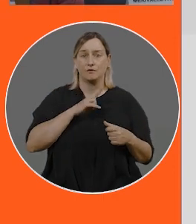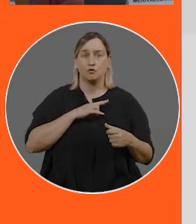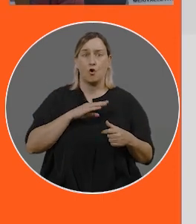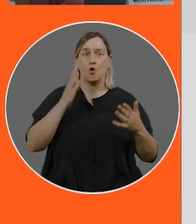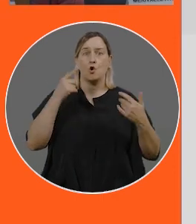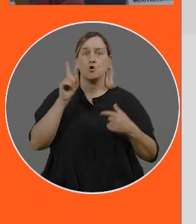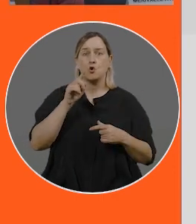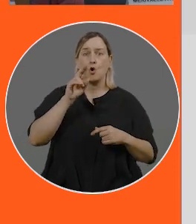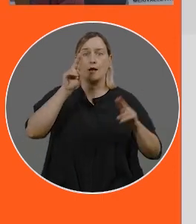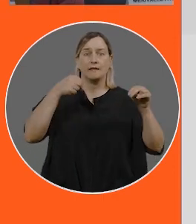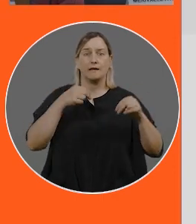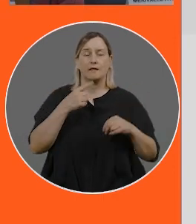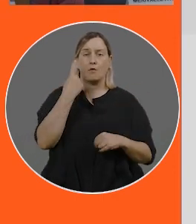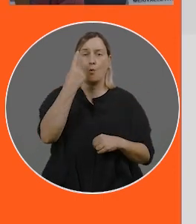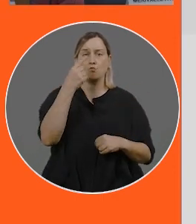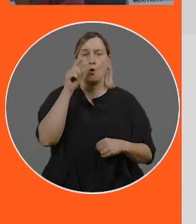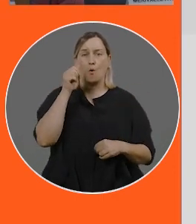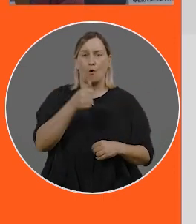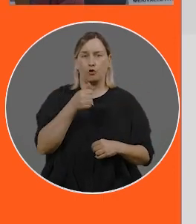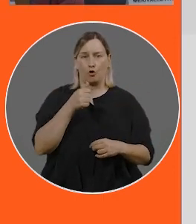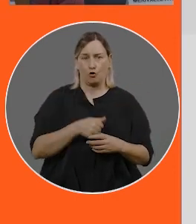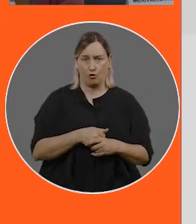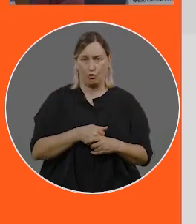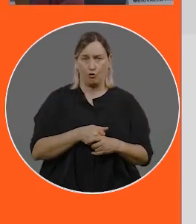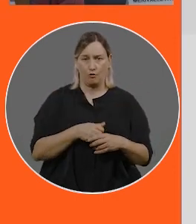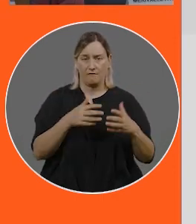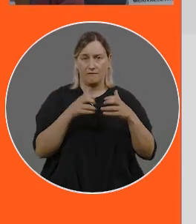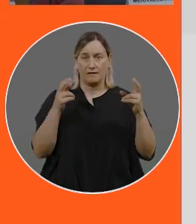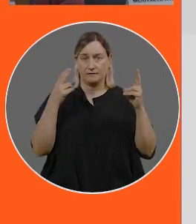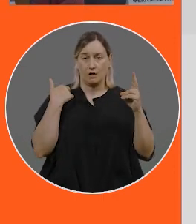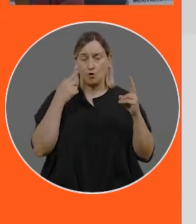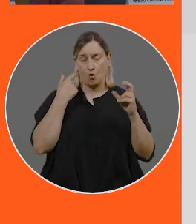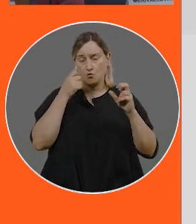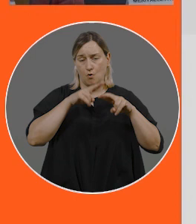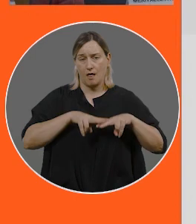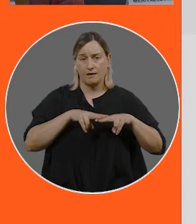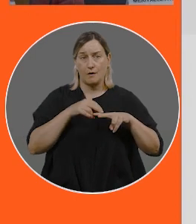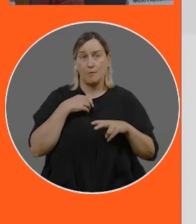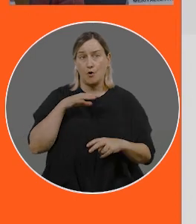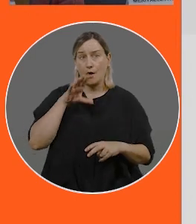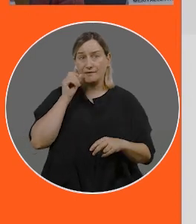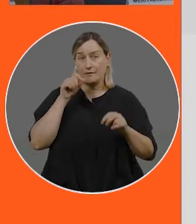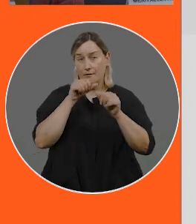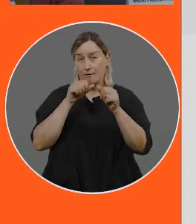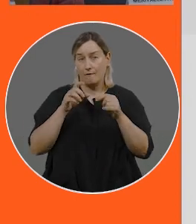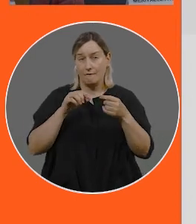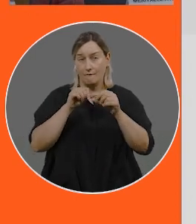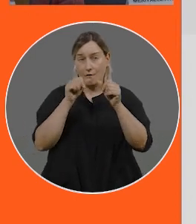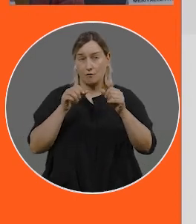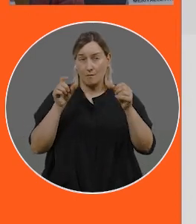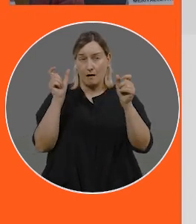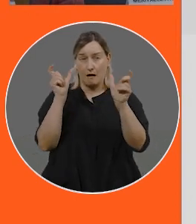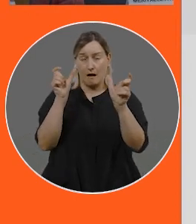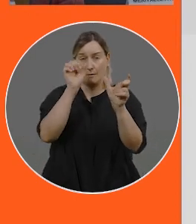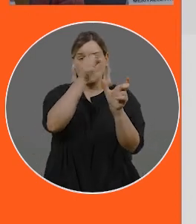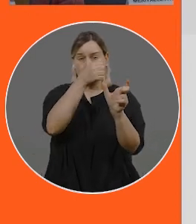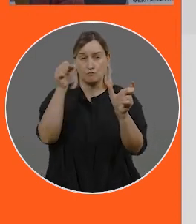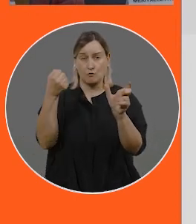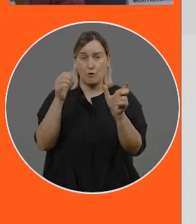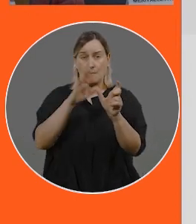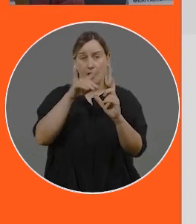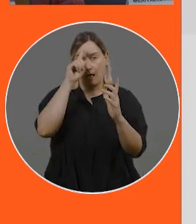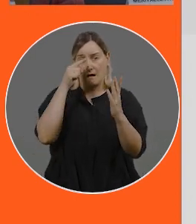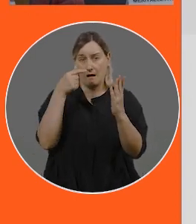etiquetado, uno botón. Jo no ho he analitzat, però entenc que aquest formulari que hi ha aquí, que és per subscriure's